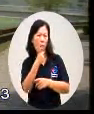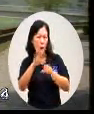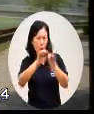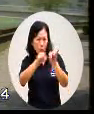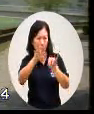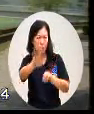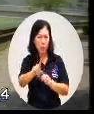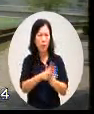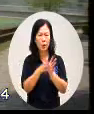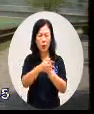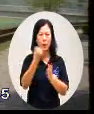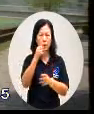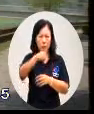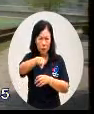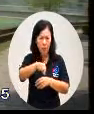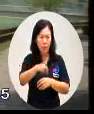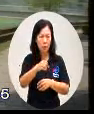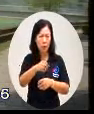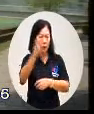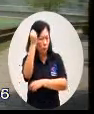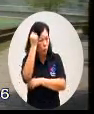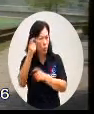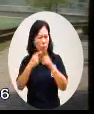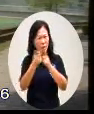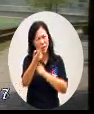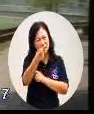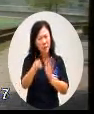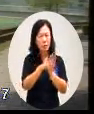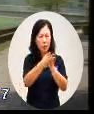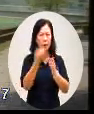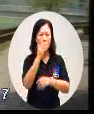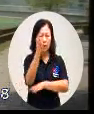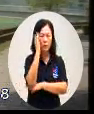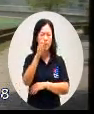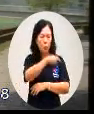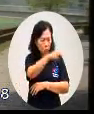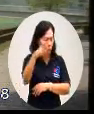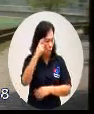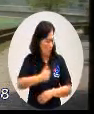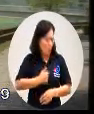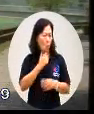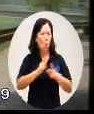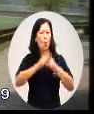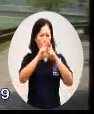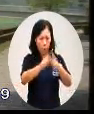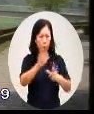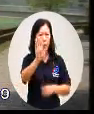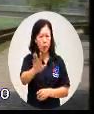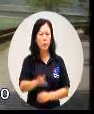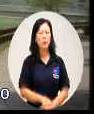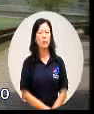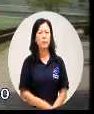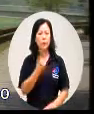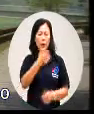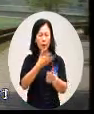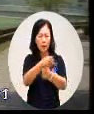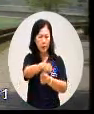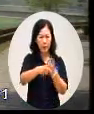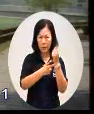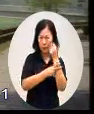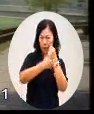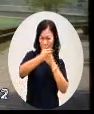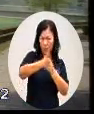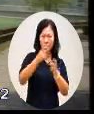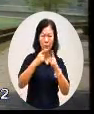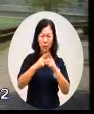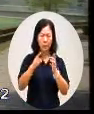这样买起来虽然人家住家不很多的一样，政府很有诚意的回馈，啊，我这边翠屏里的人可以走